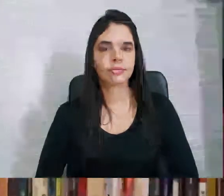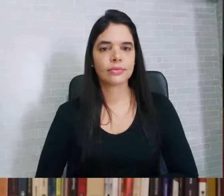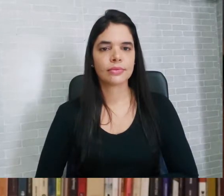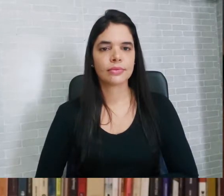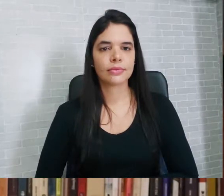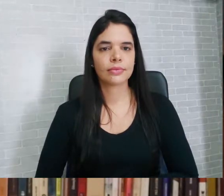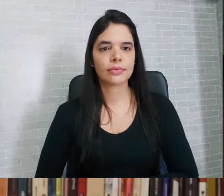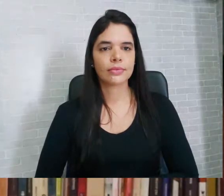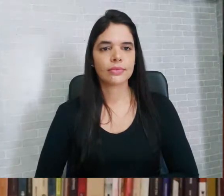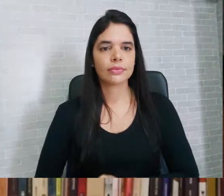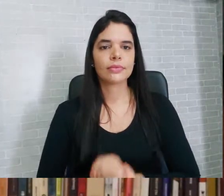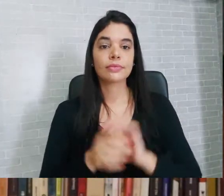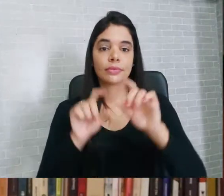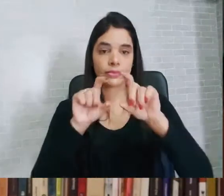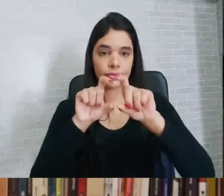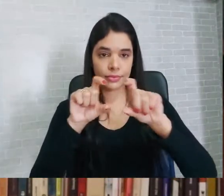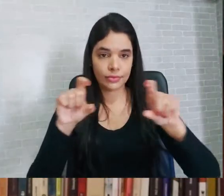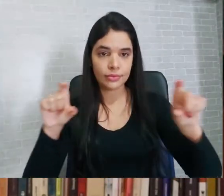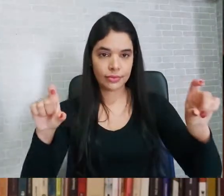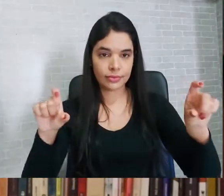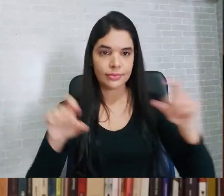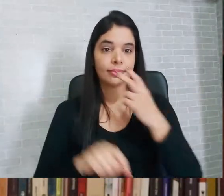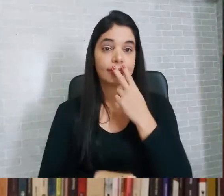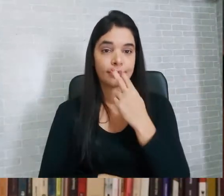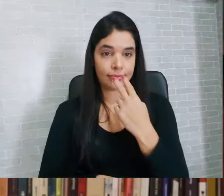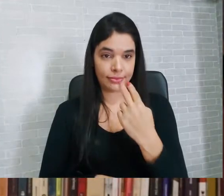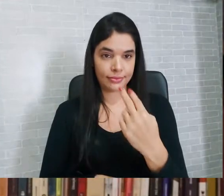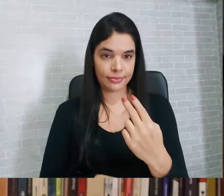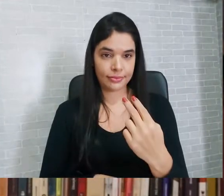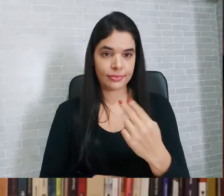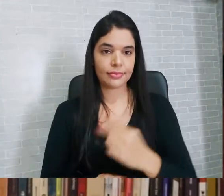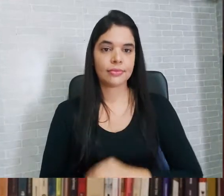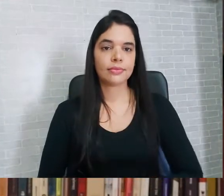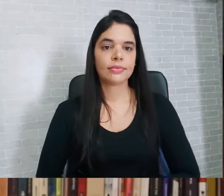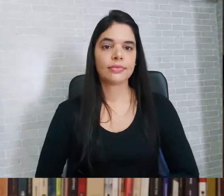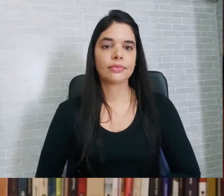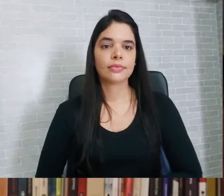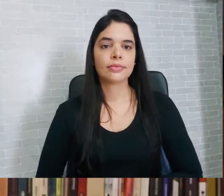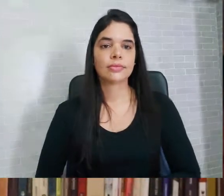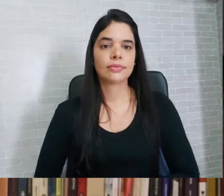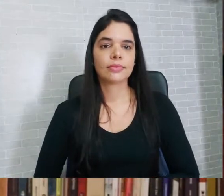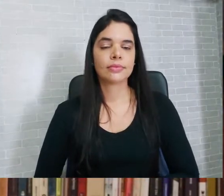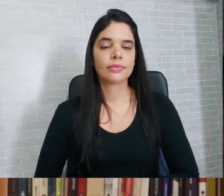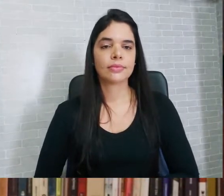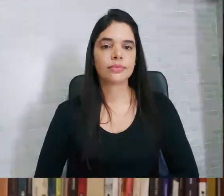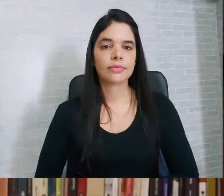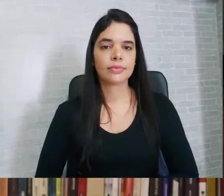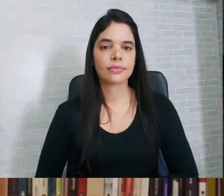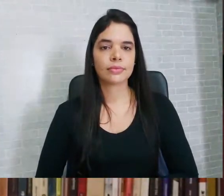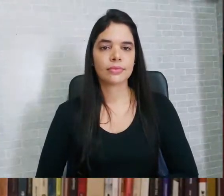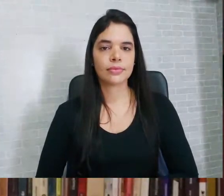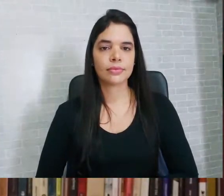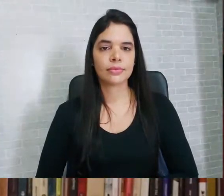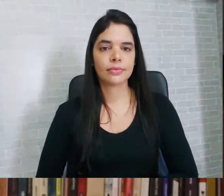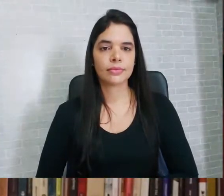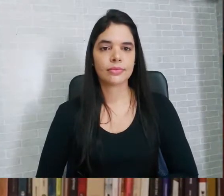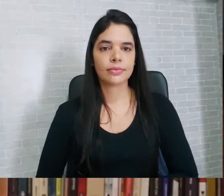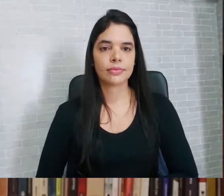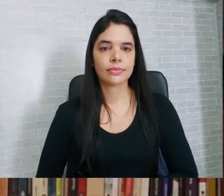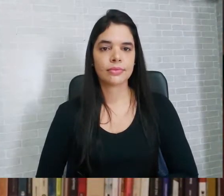remords. Étendre encore comme on regagne un port, à l'abri de toute